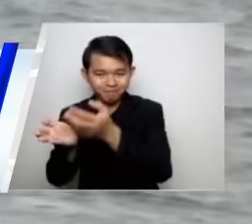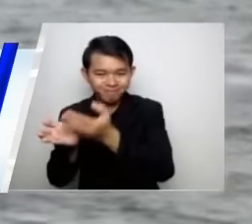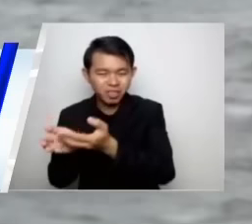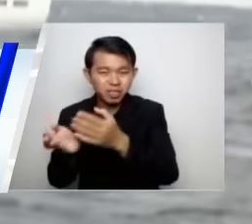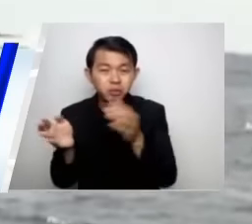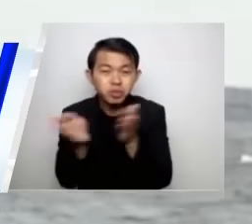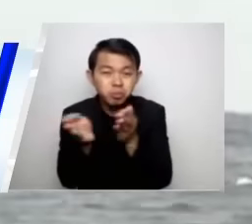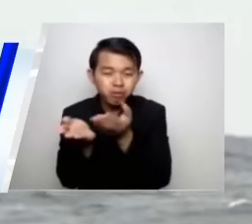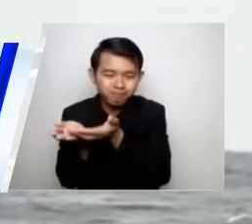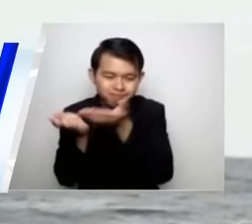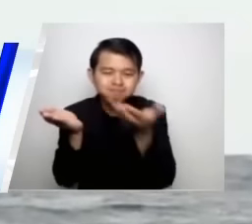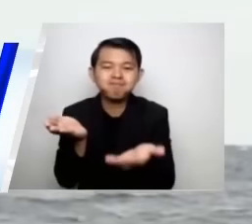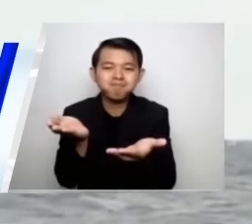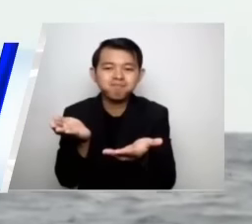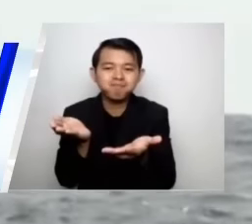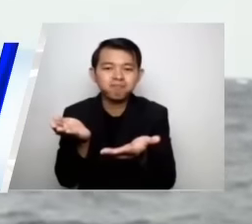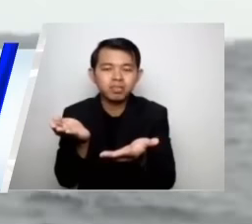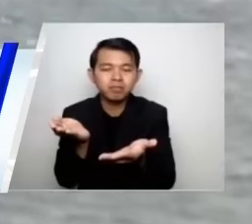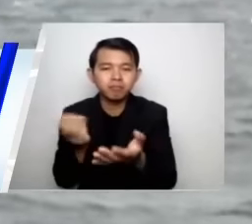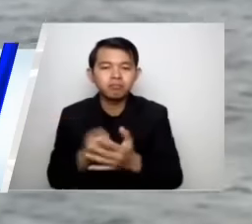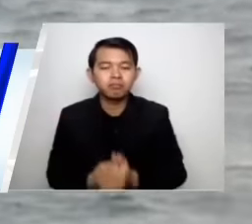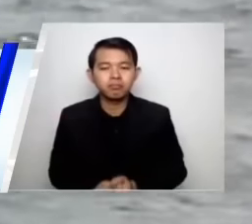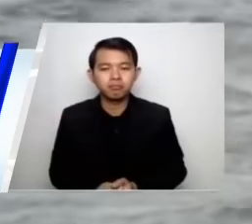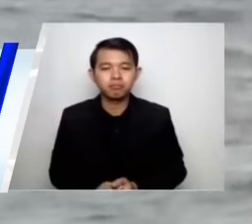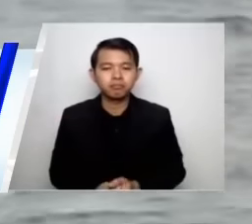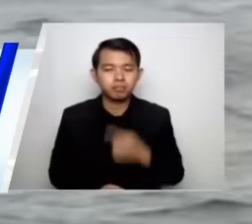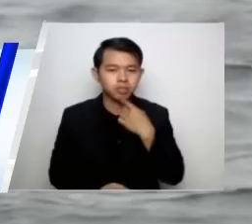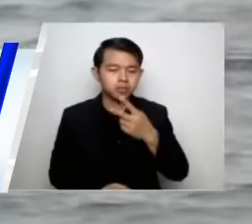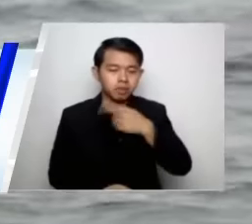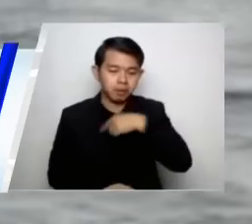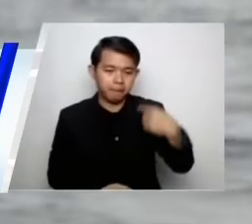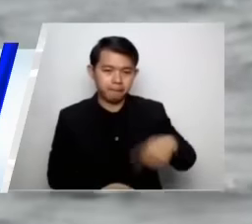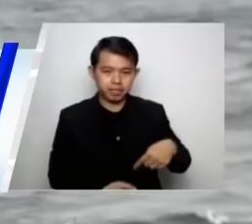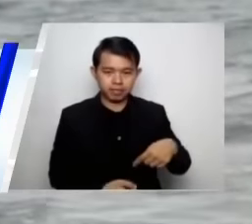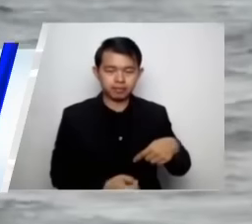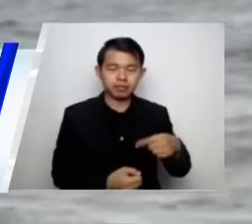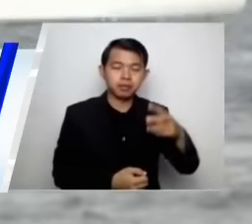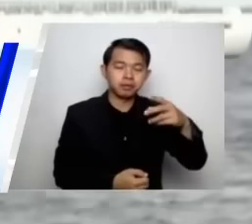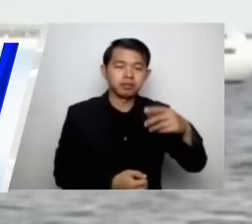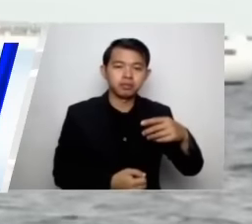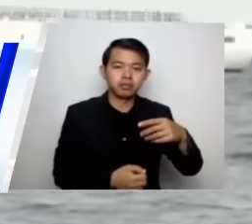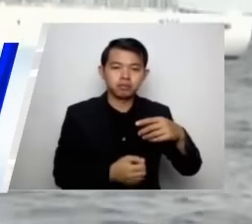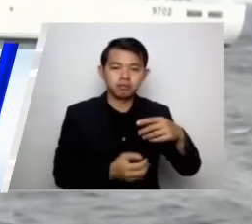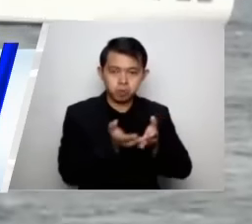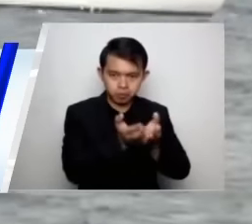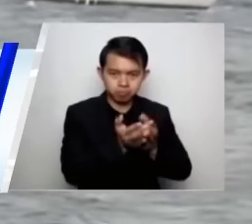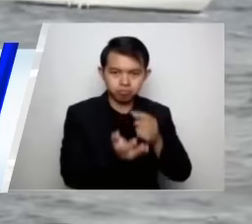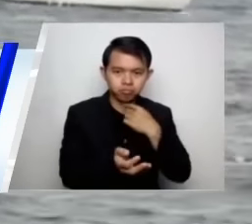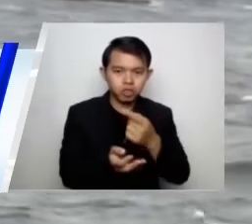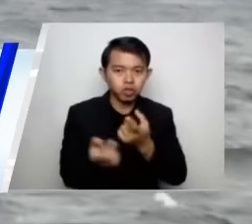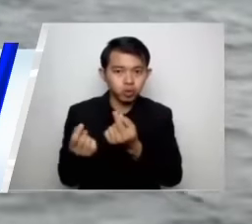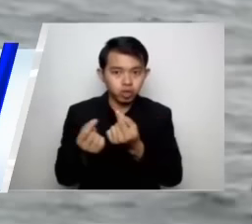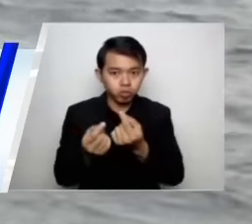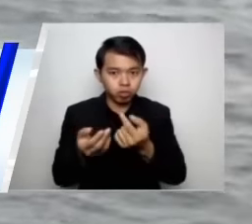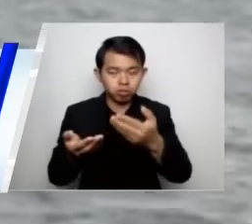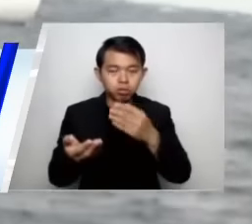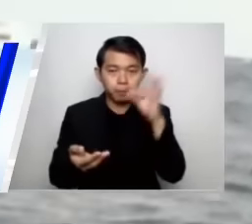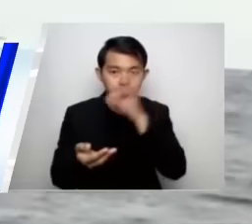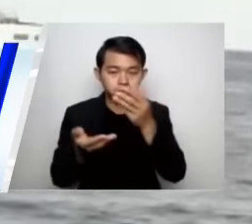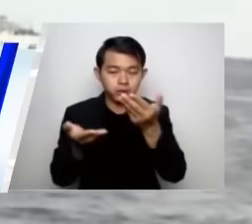China Coast Guard tinawag na illegal ang pagtitipo ng mga sasakyang pandagat ng mga Pilipino sa Rosal Reef, kaya gumawa